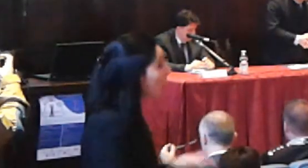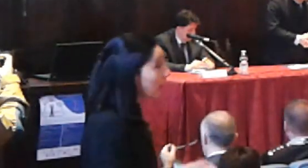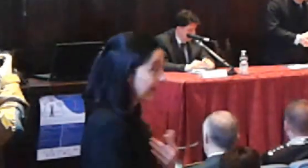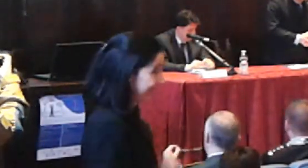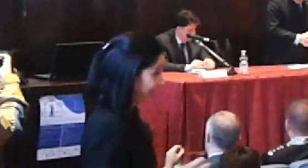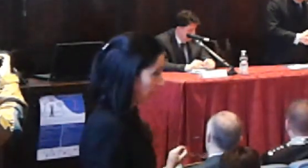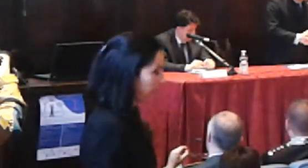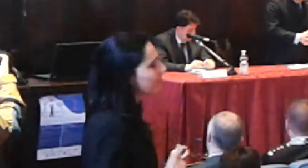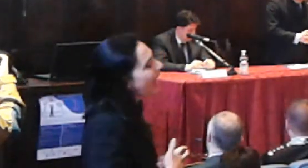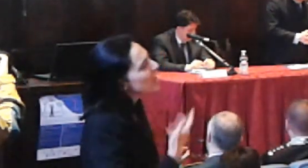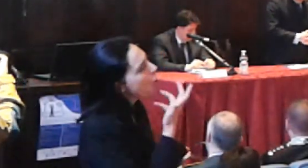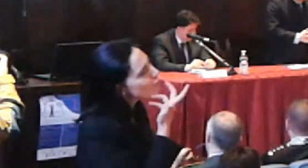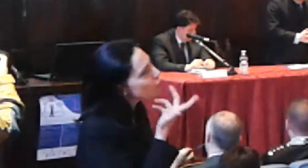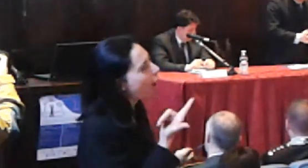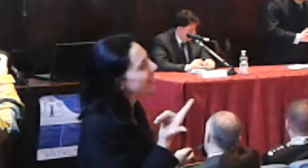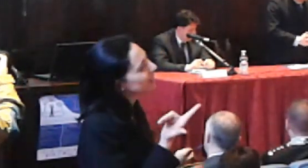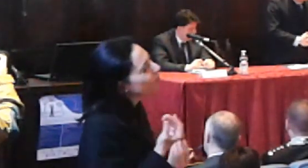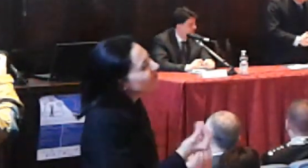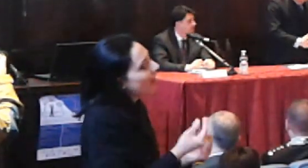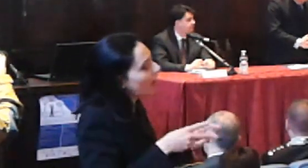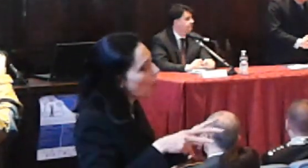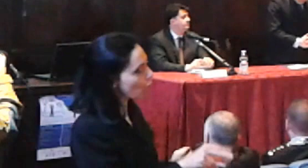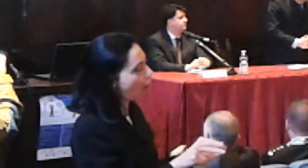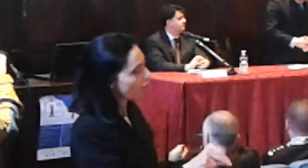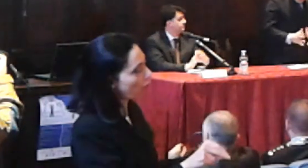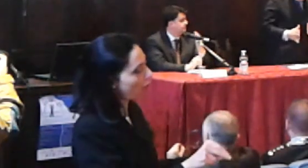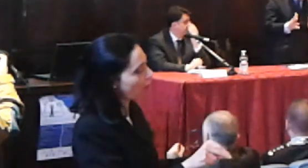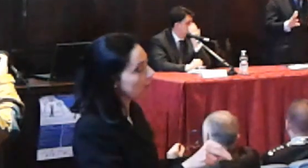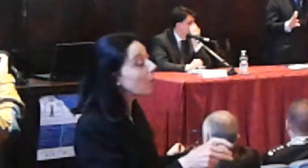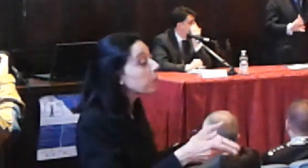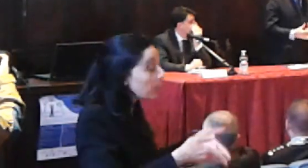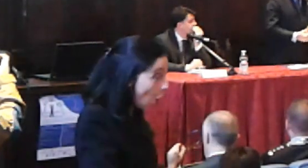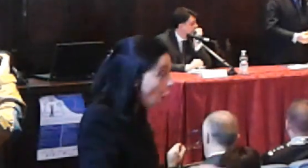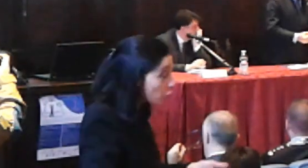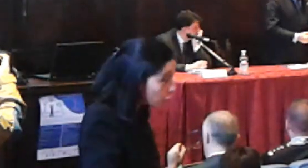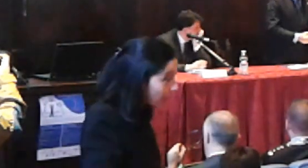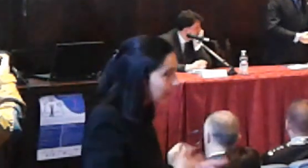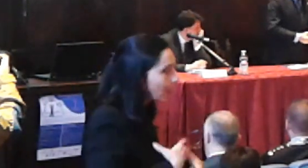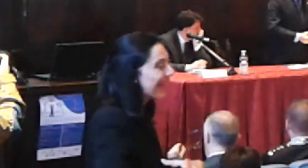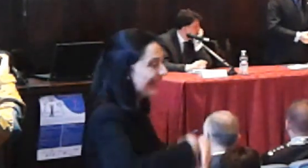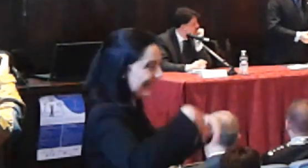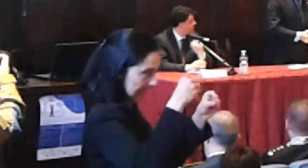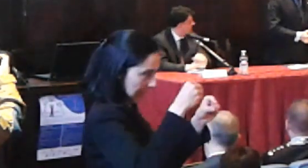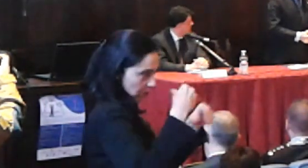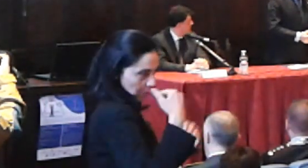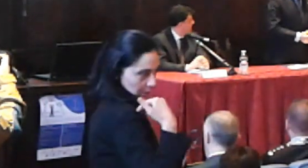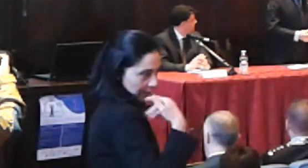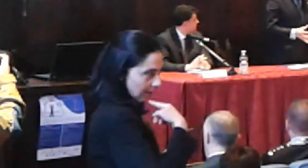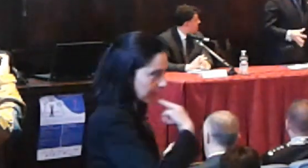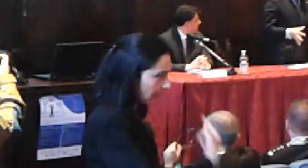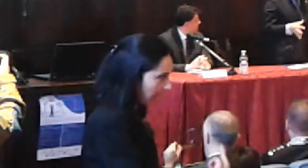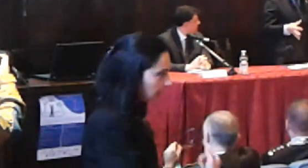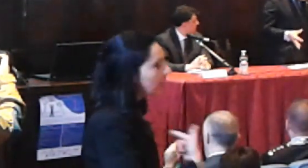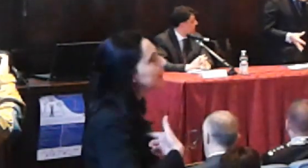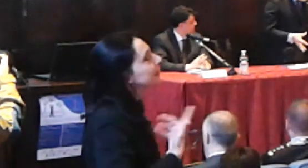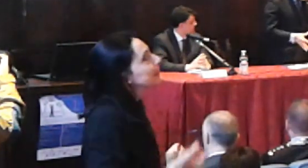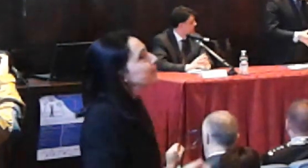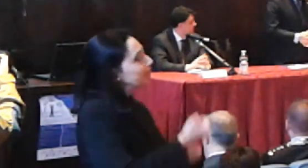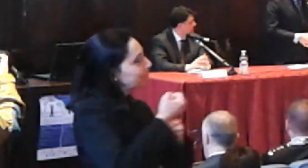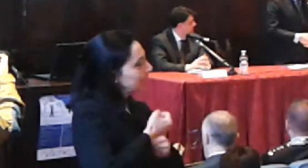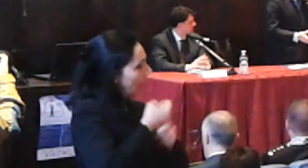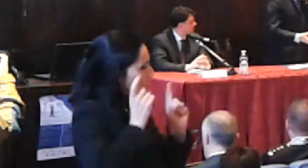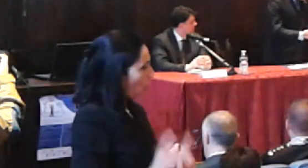ho voluto invece portare anche oggi qui e prima dell'inizio dei lavori il compito della